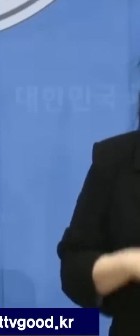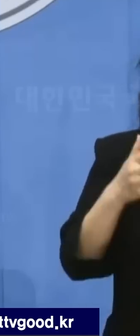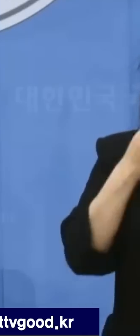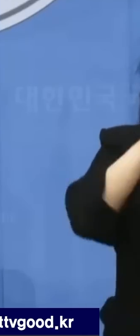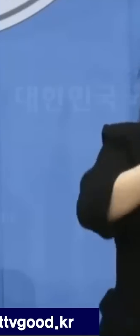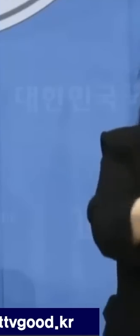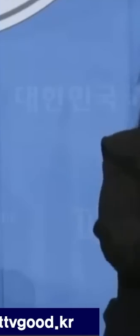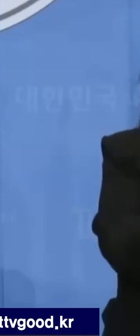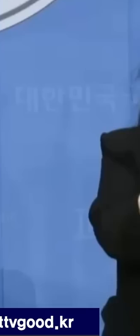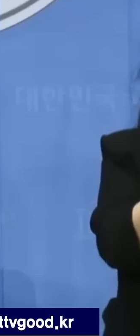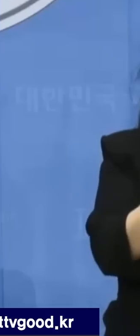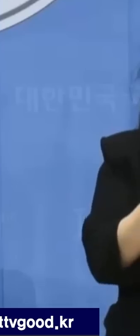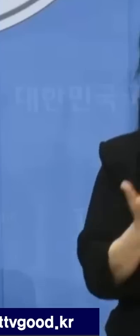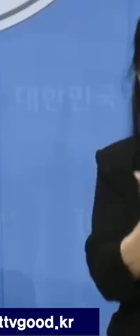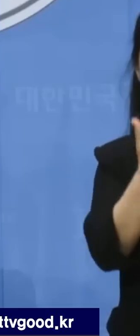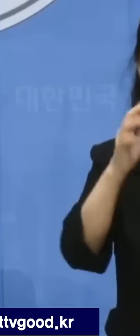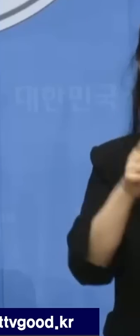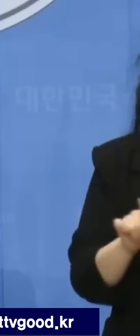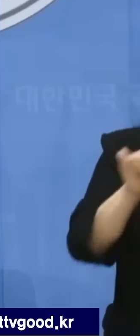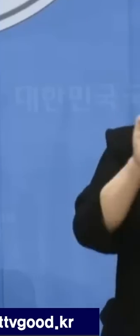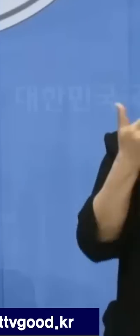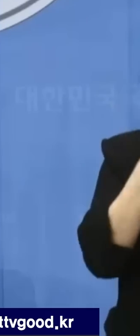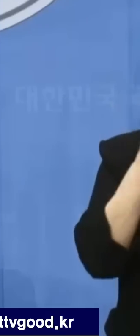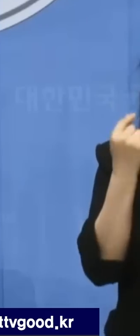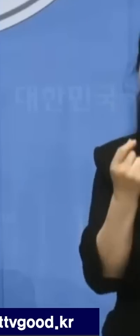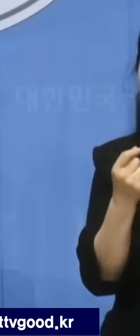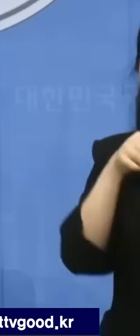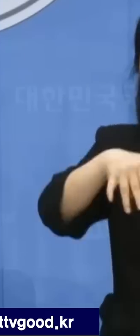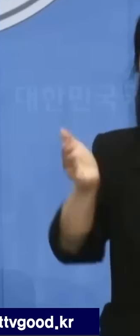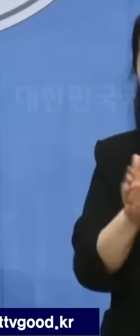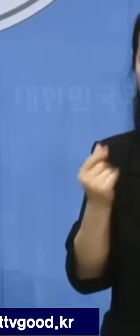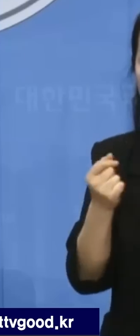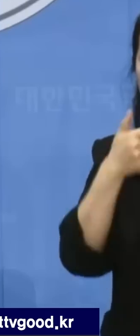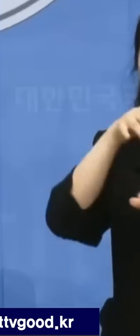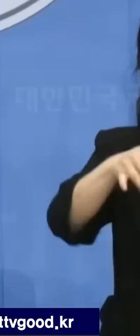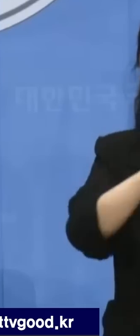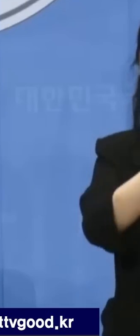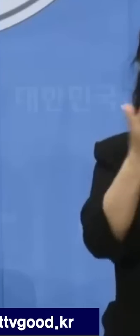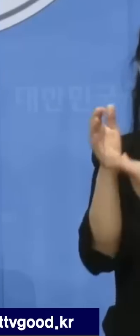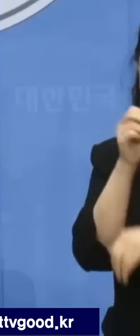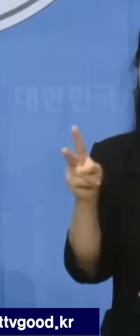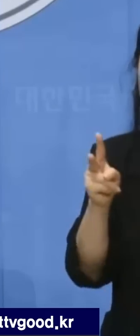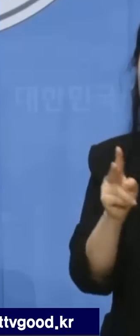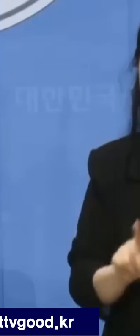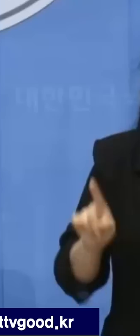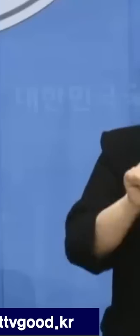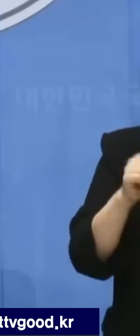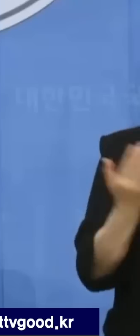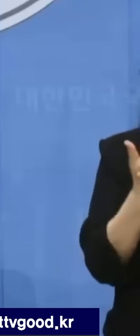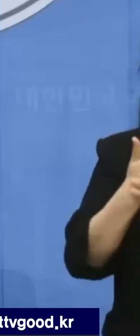대한민국이 민주화가 되어 선진국이 되었듯이 민주당도 민주화가 돼야 선진 정당이 될 수